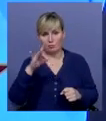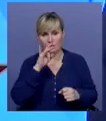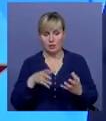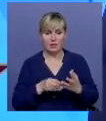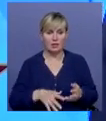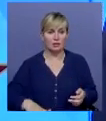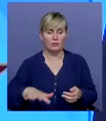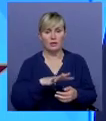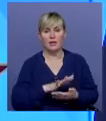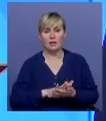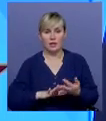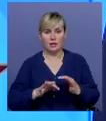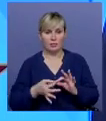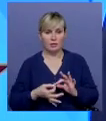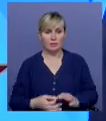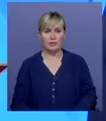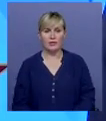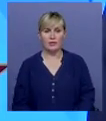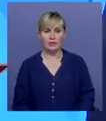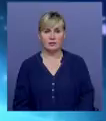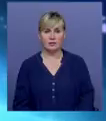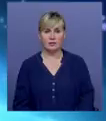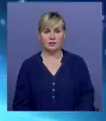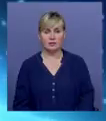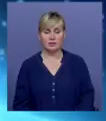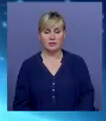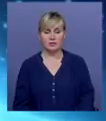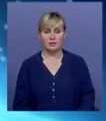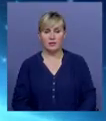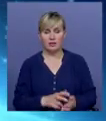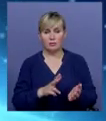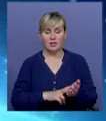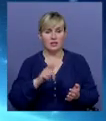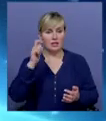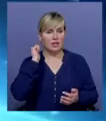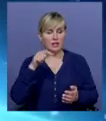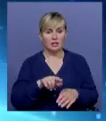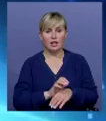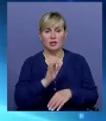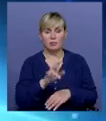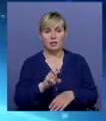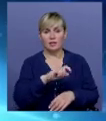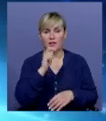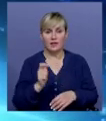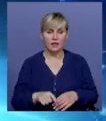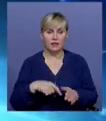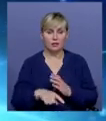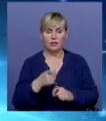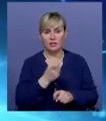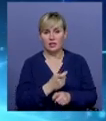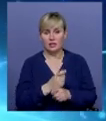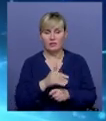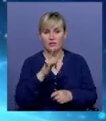земляка. Подробности в следующем материале. 18-летний Кемель Токаев отправился на войну в составе Сталининградского